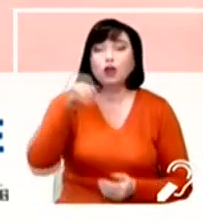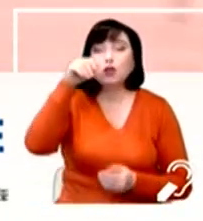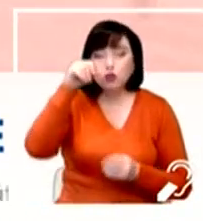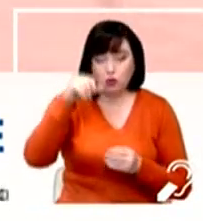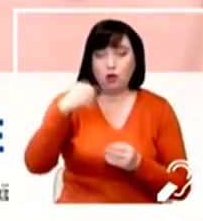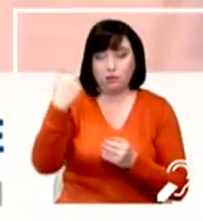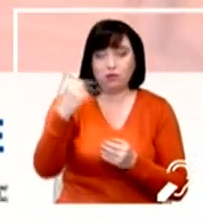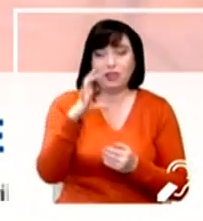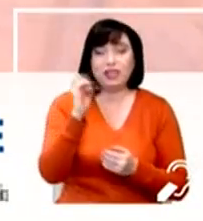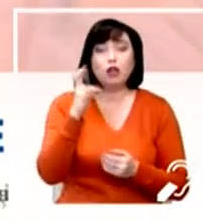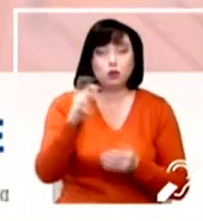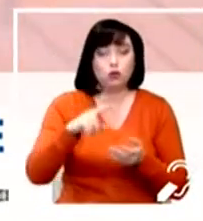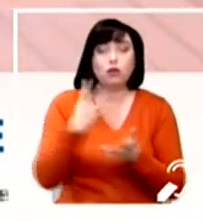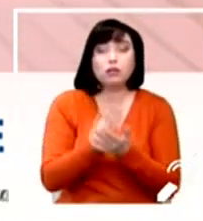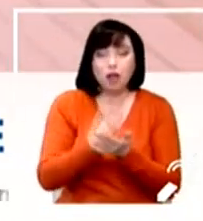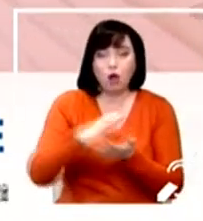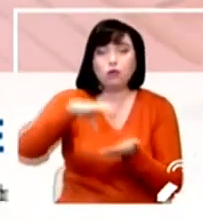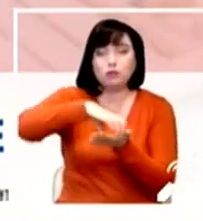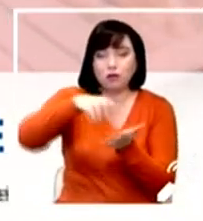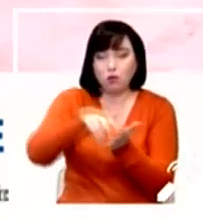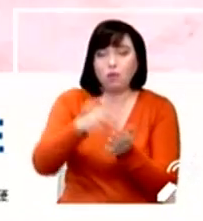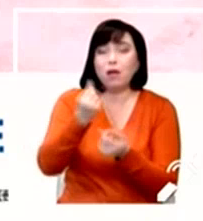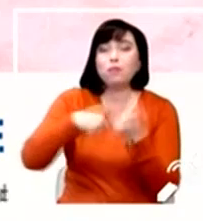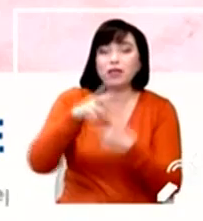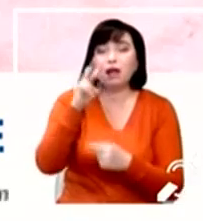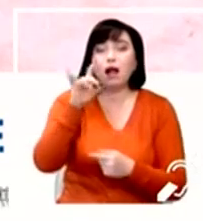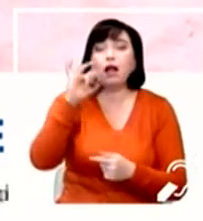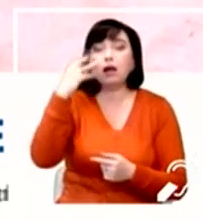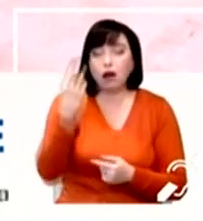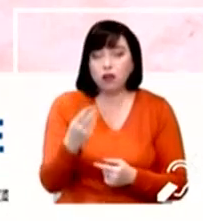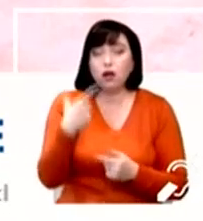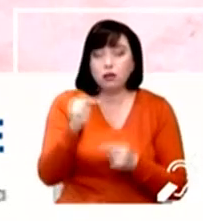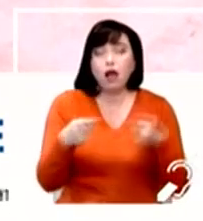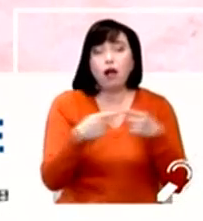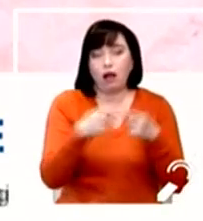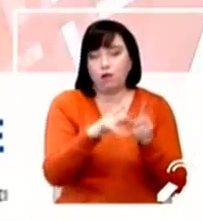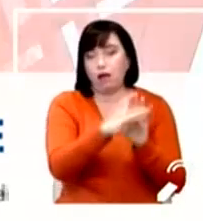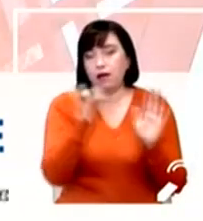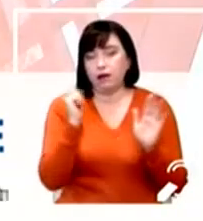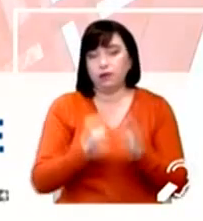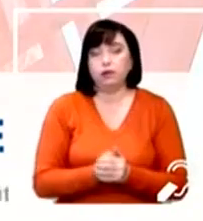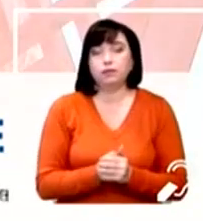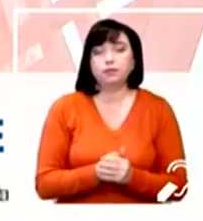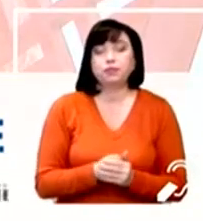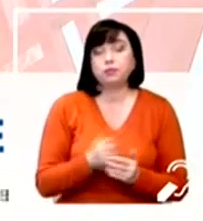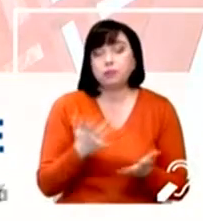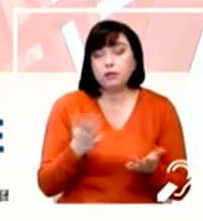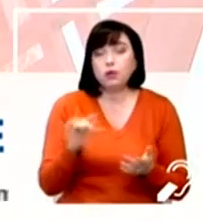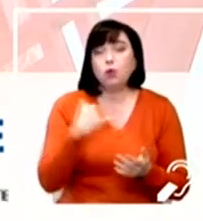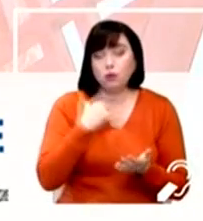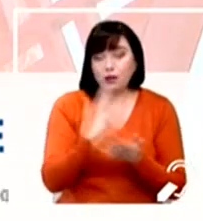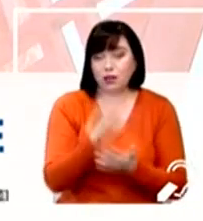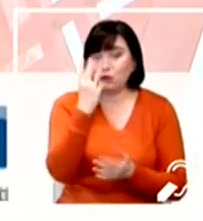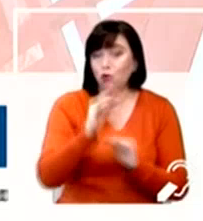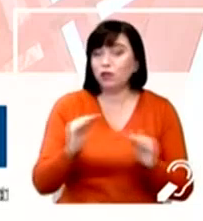Salina soților Stasiuc se află în sediul incubatorului de afaceri din Călăraș, unde au închiriat un spațiu. Dat fiind faptul că avem și